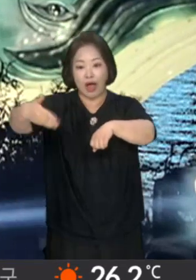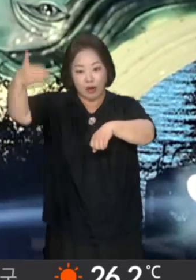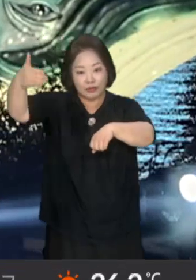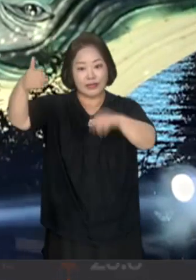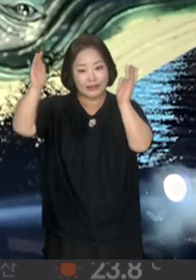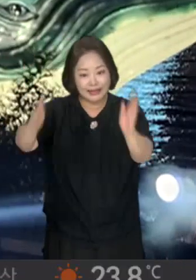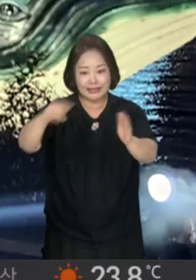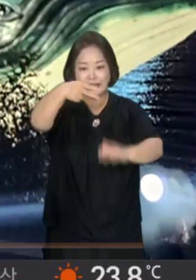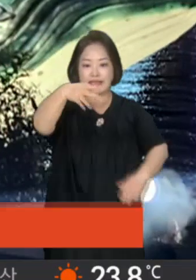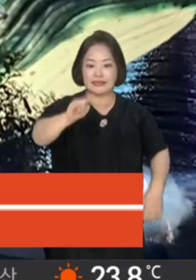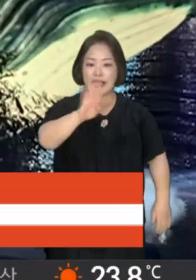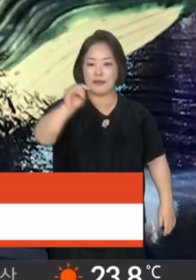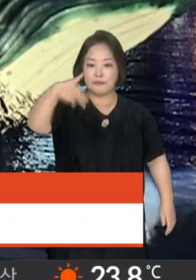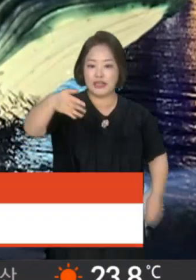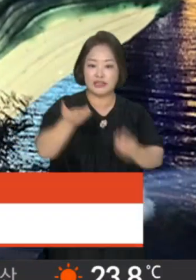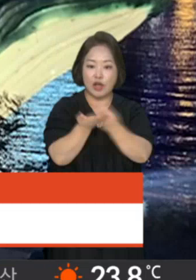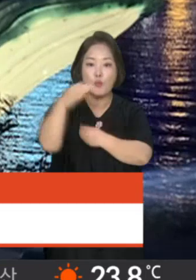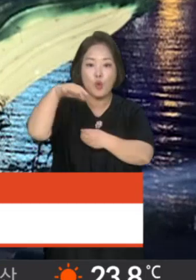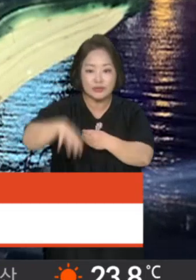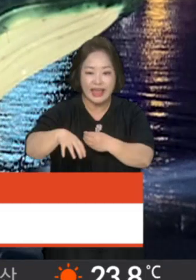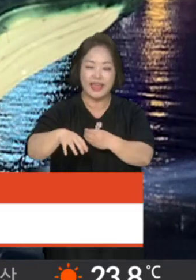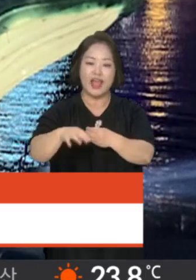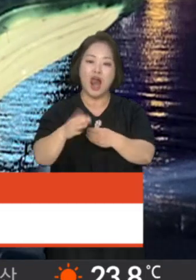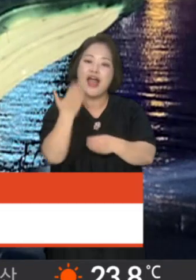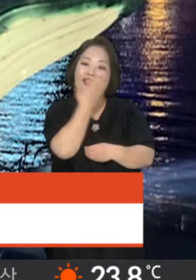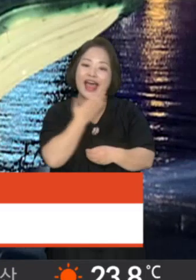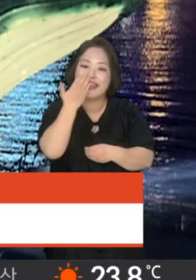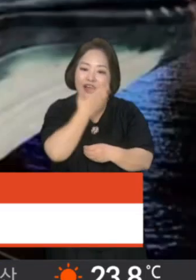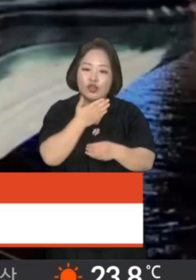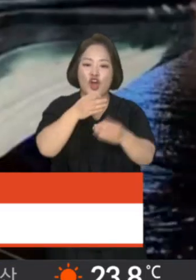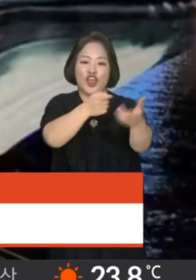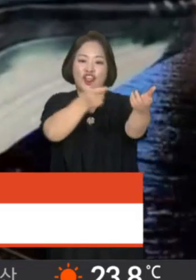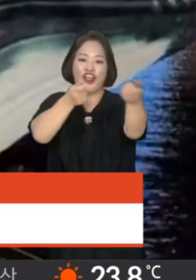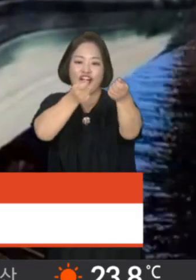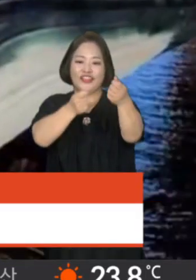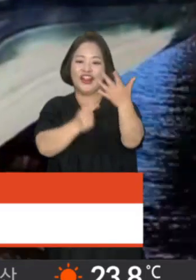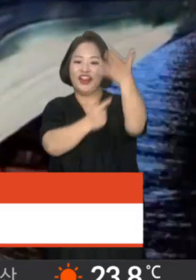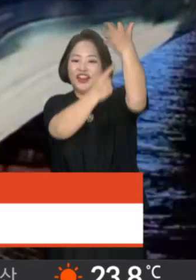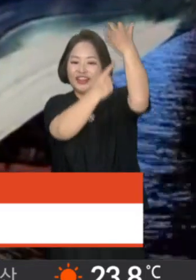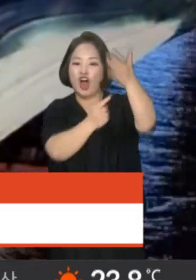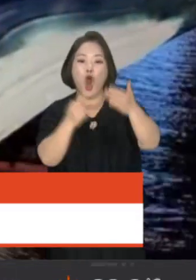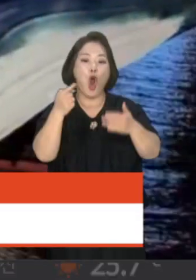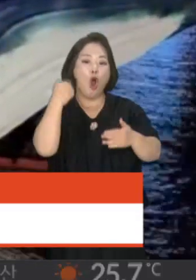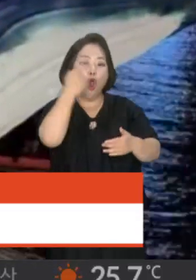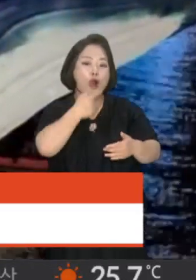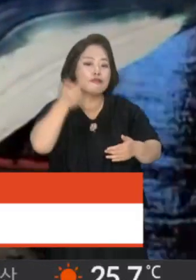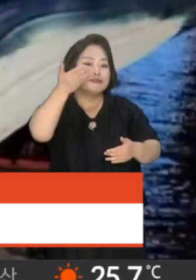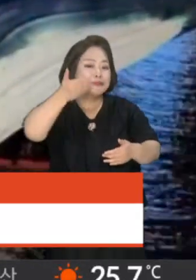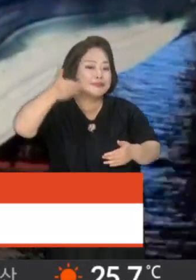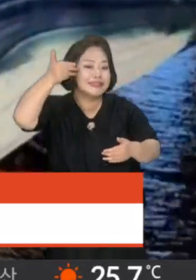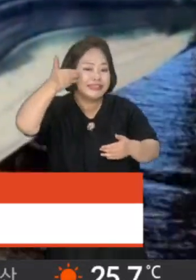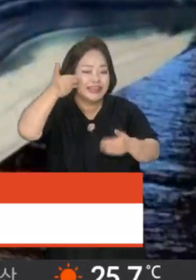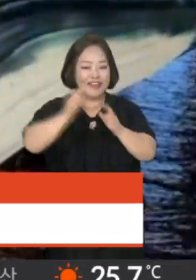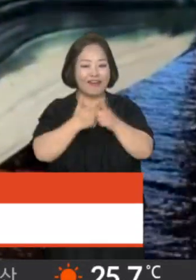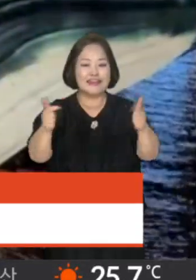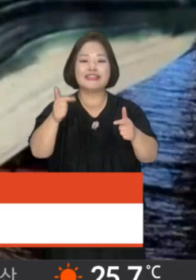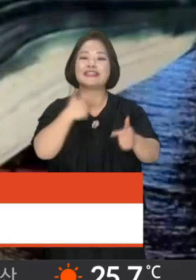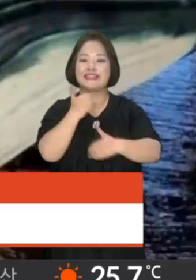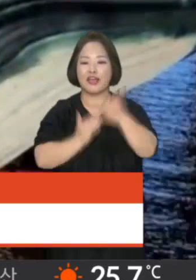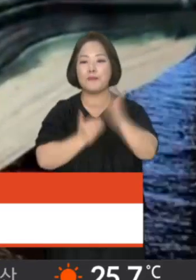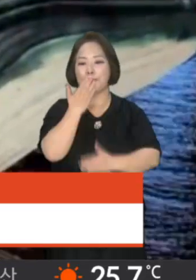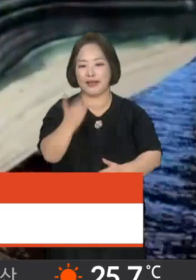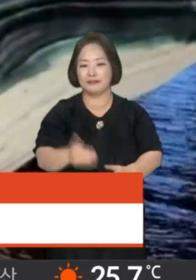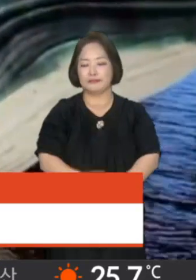세비섬 밀대에서 달고나 만들기와 고래 연날리기 페이스페인팅 케이드라마 의상 체험 등의 행사를